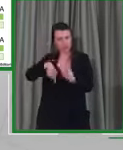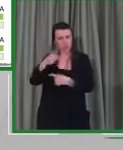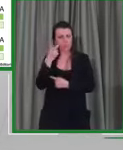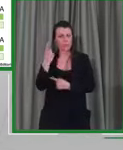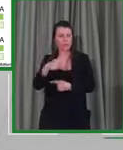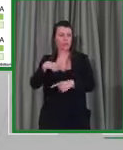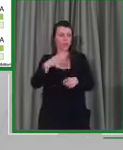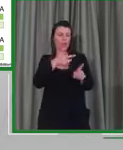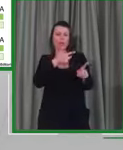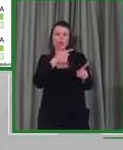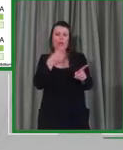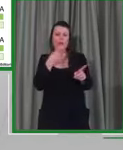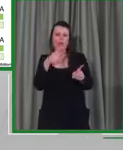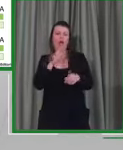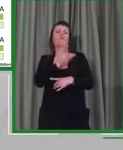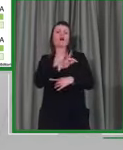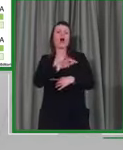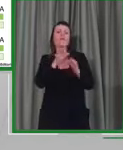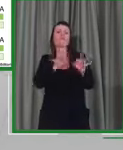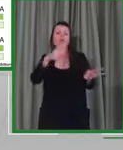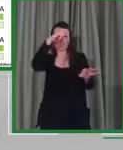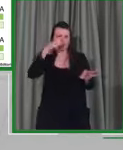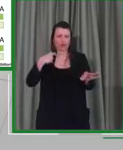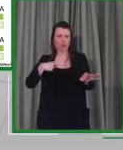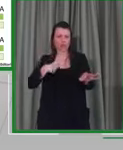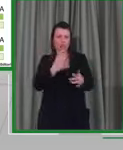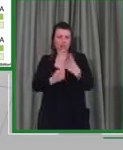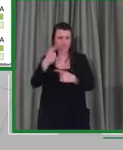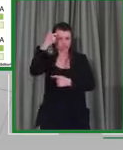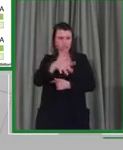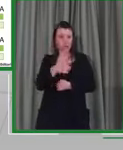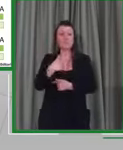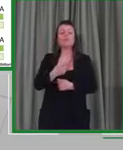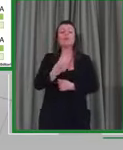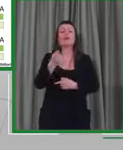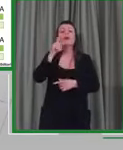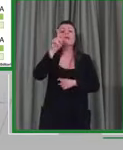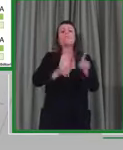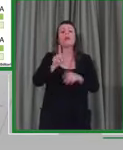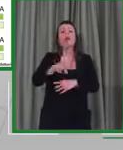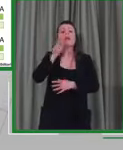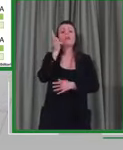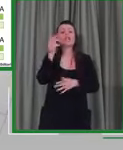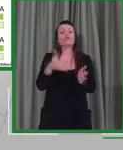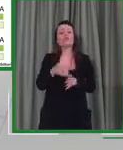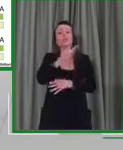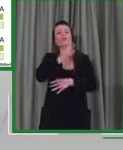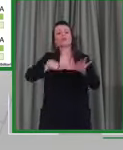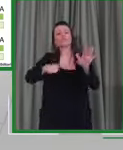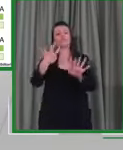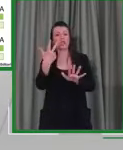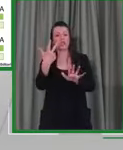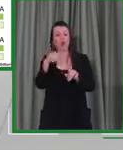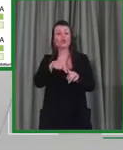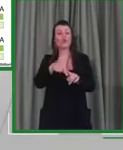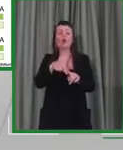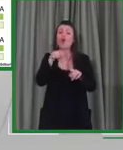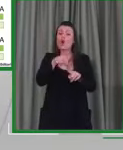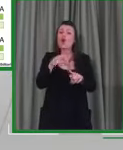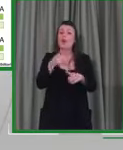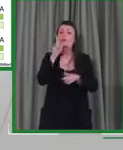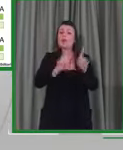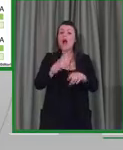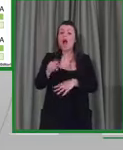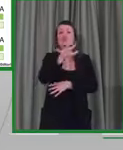sa l'attenzione che dobbiamo dedicare milano 13.200 68 qua abbiamo milano 520 e il